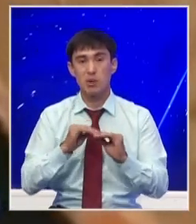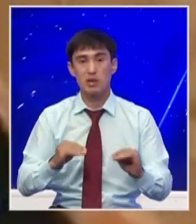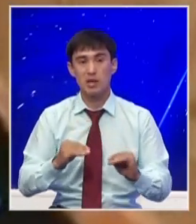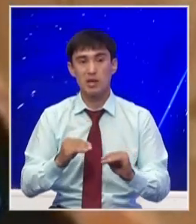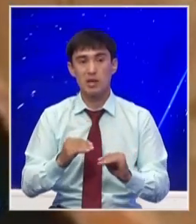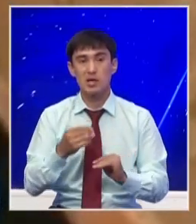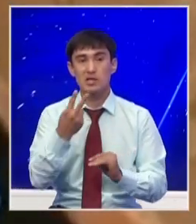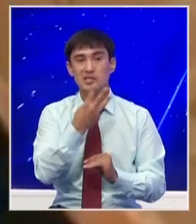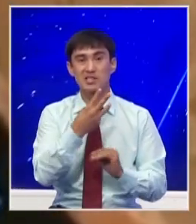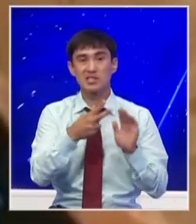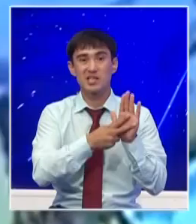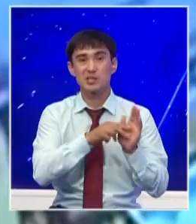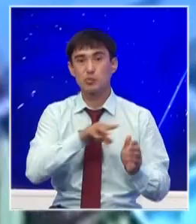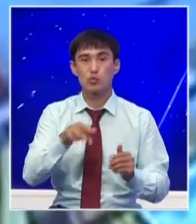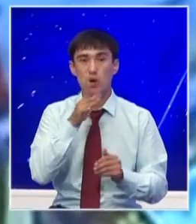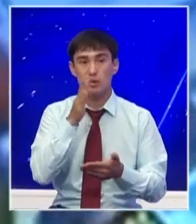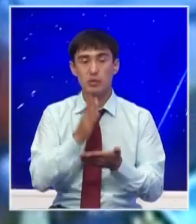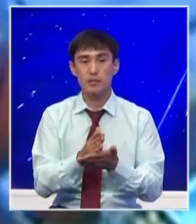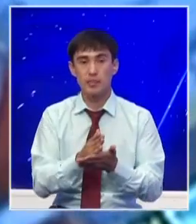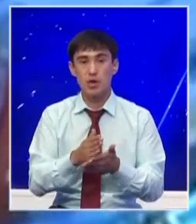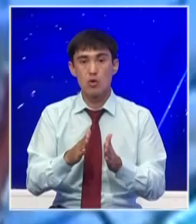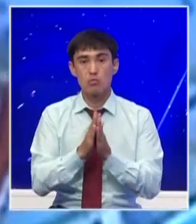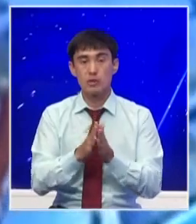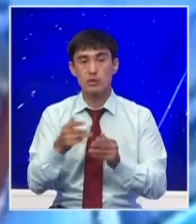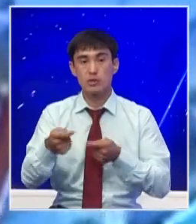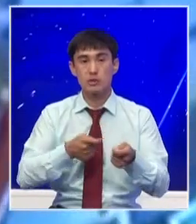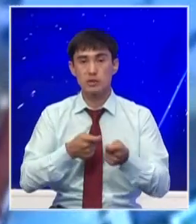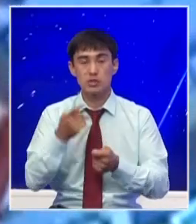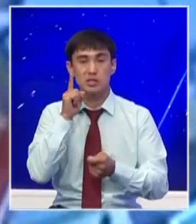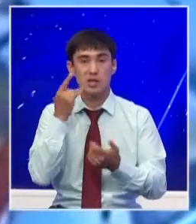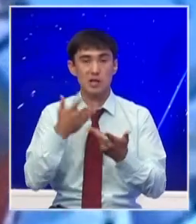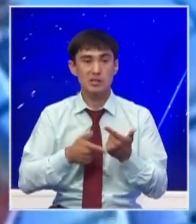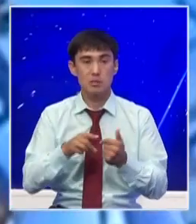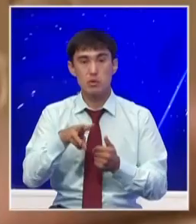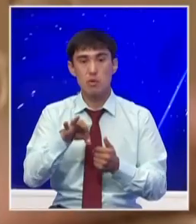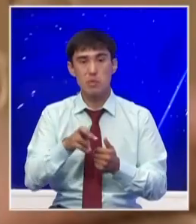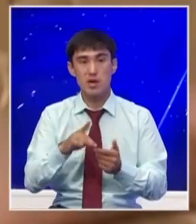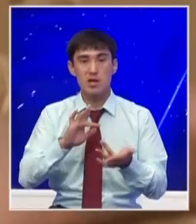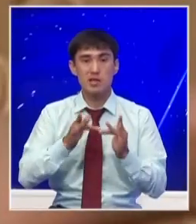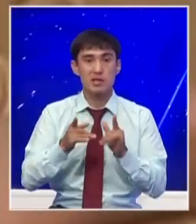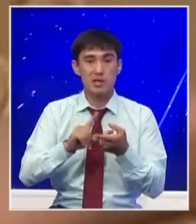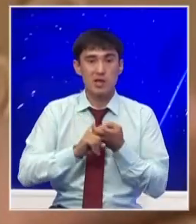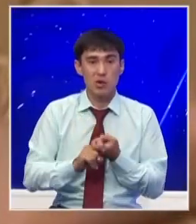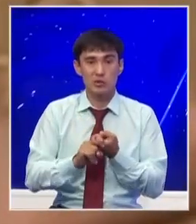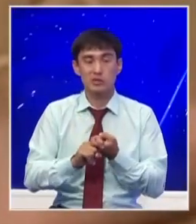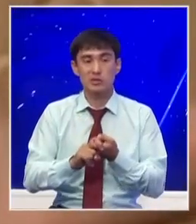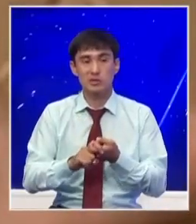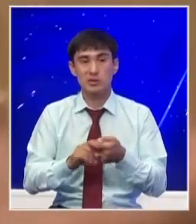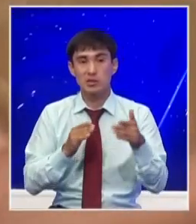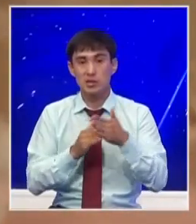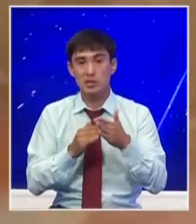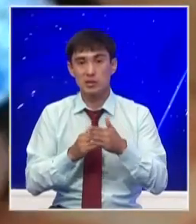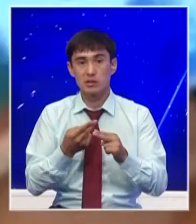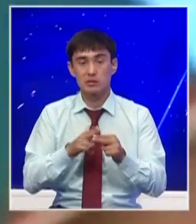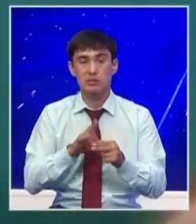бар болғаны 8 минут уақыт беріледі. Ұсыныс биліктің соңғы жылдар жастар арасындағы миопия мен интернетке тәуелділік деңгейіне алаңдаушылық